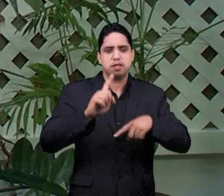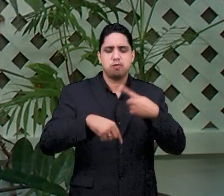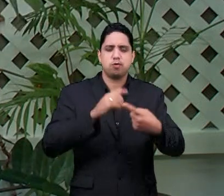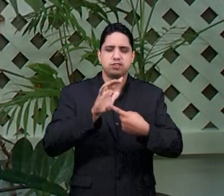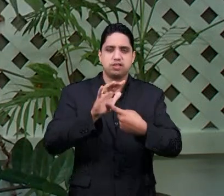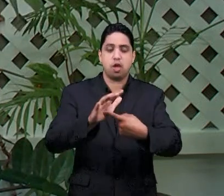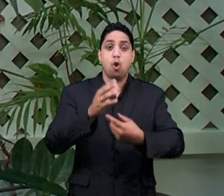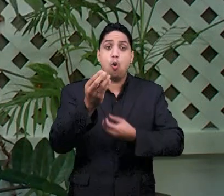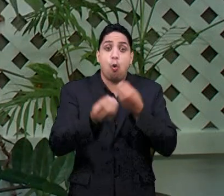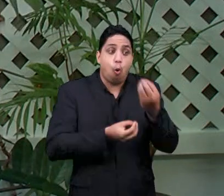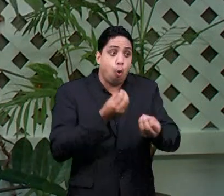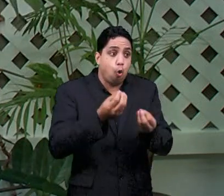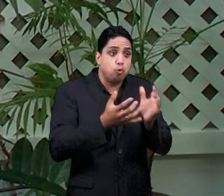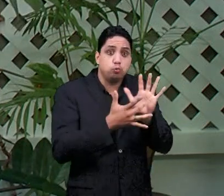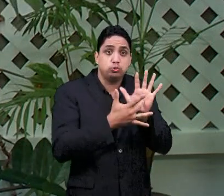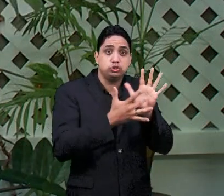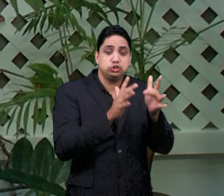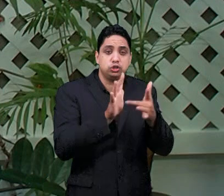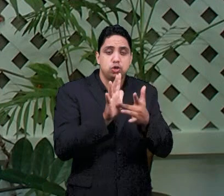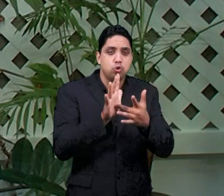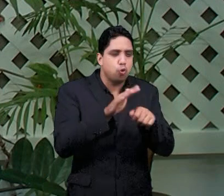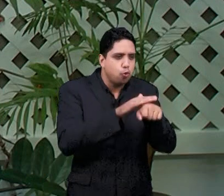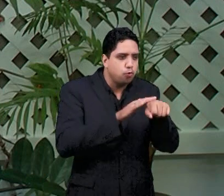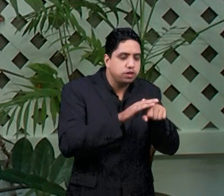parlait, les figures de langage,